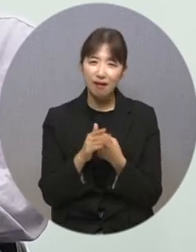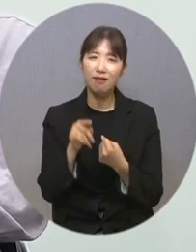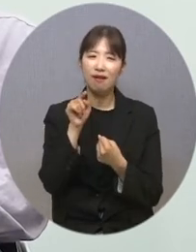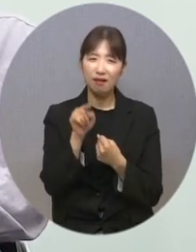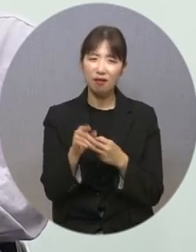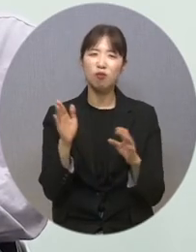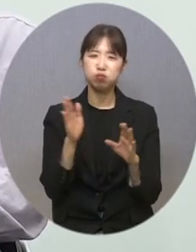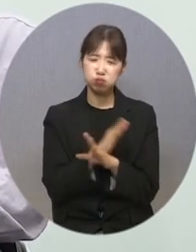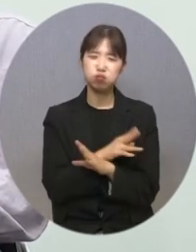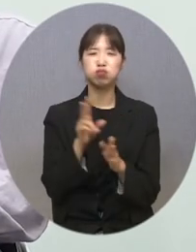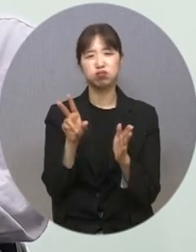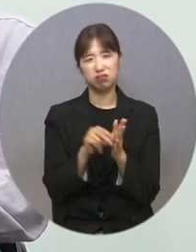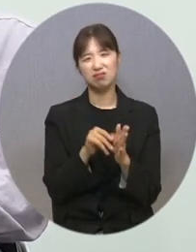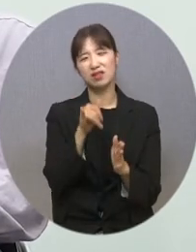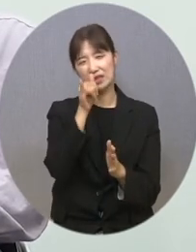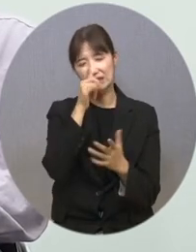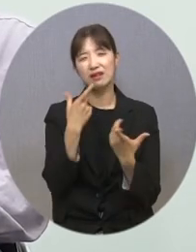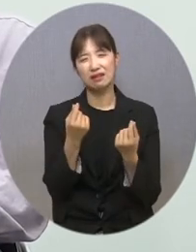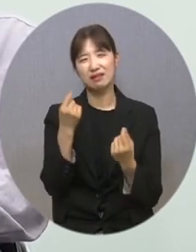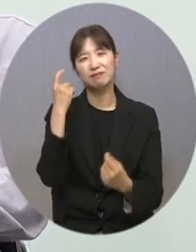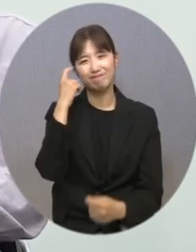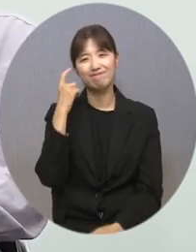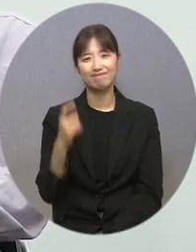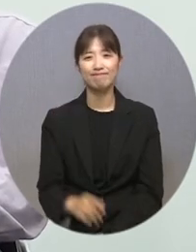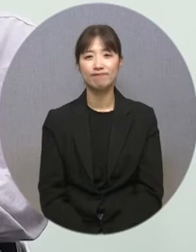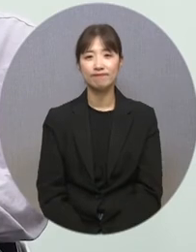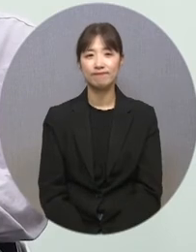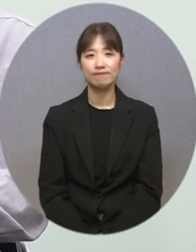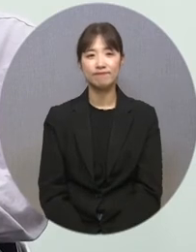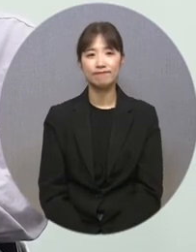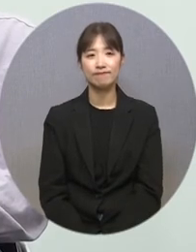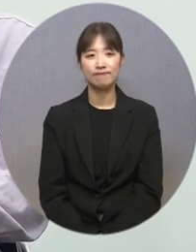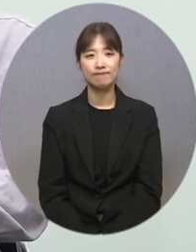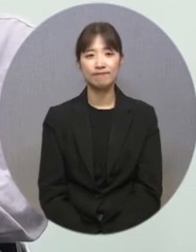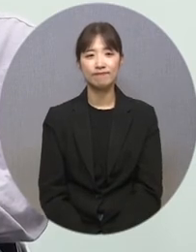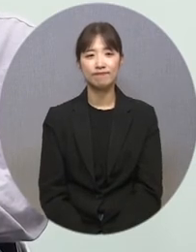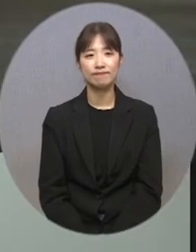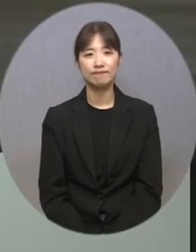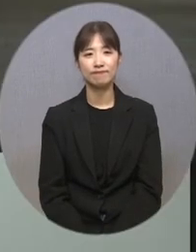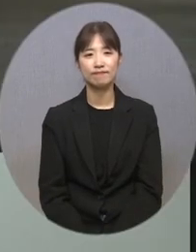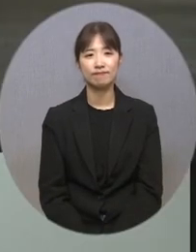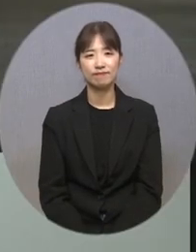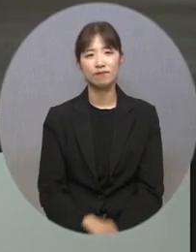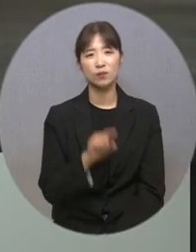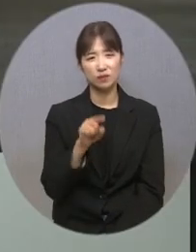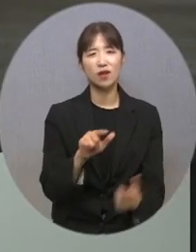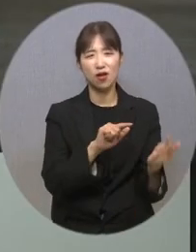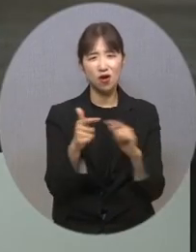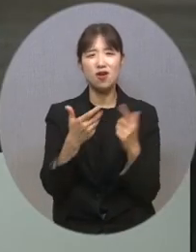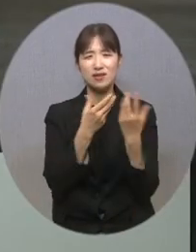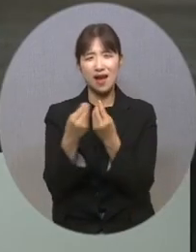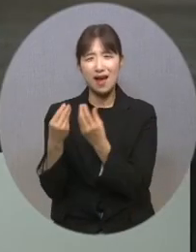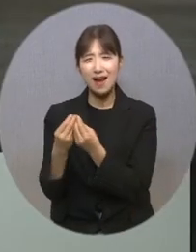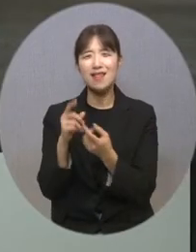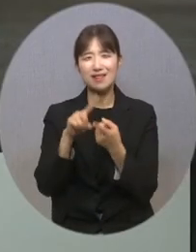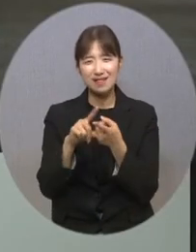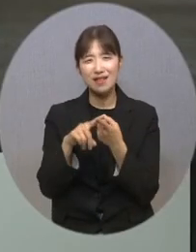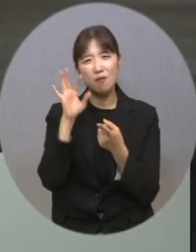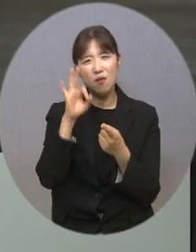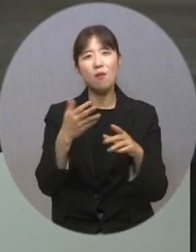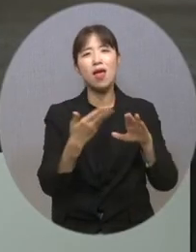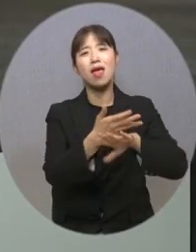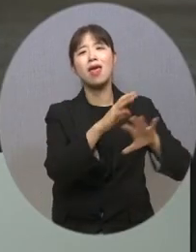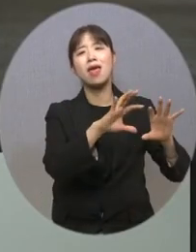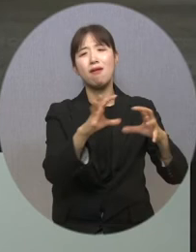에서부터 독한 엄청 문제가 좀 있다라고 생각을 하고 있을 것 같아요 예 이게 이제 여러 사례들을 사실 얘기하다보면 해외